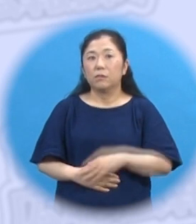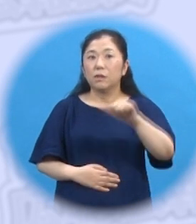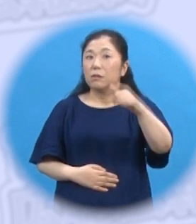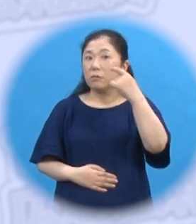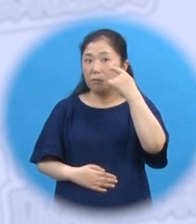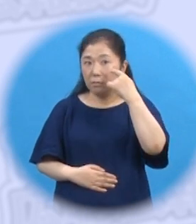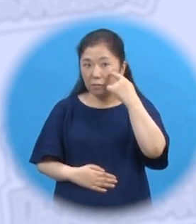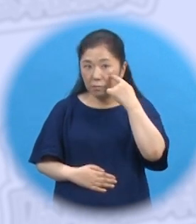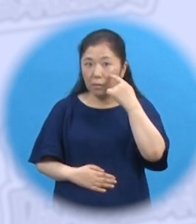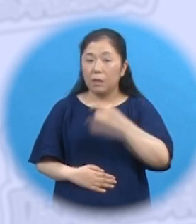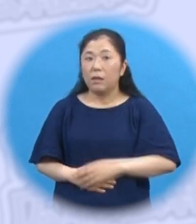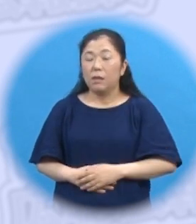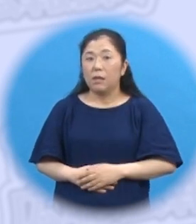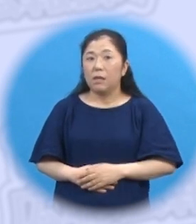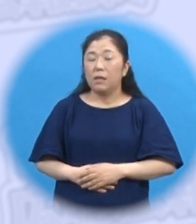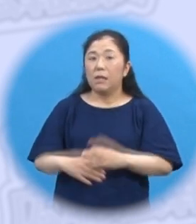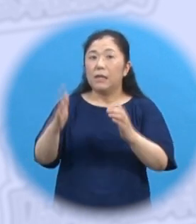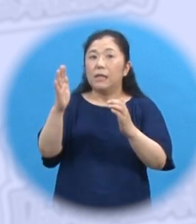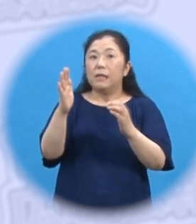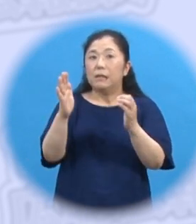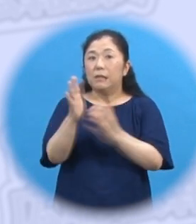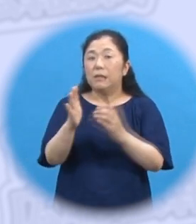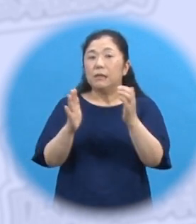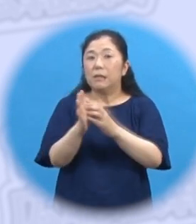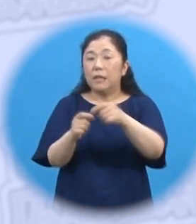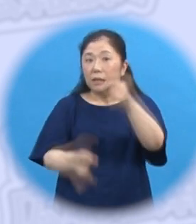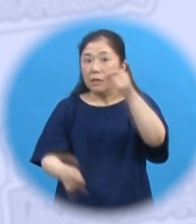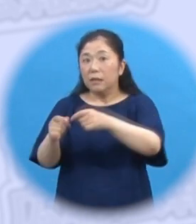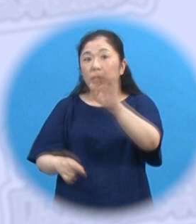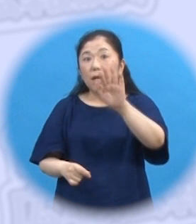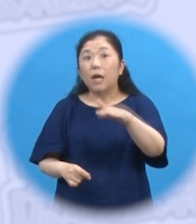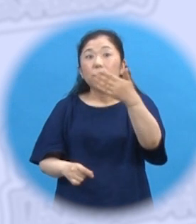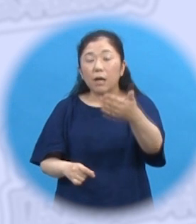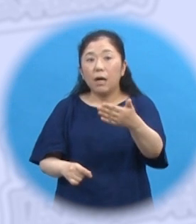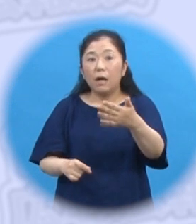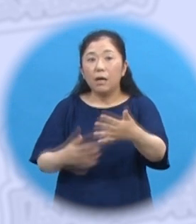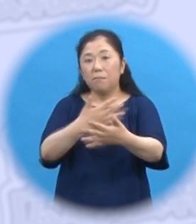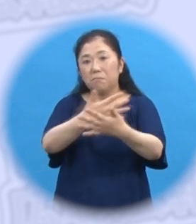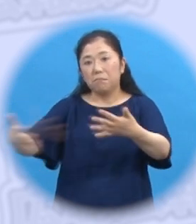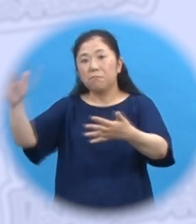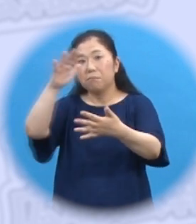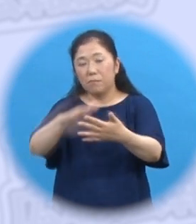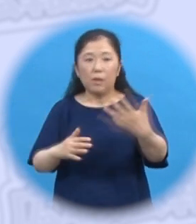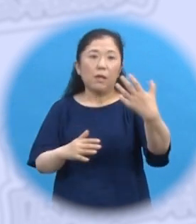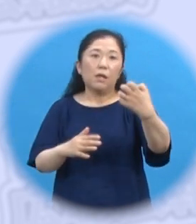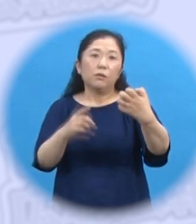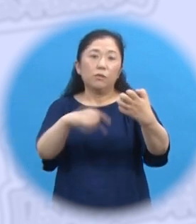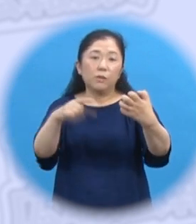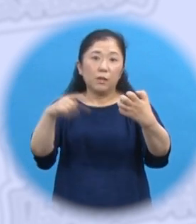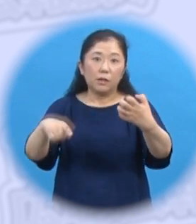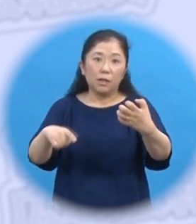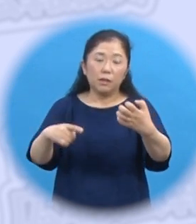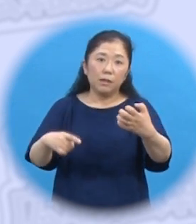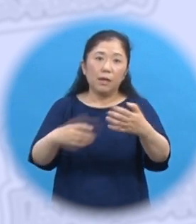5つ目、塀に鉄筋は入っていますか？鉄筋が縦横に80センチ以内の間隔で入